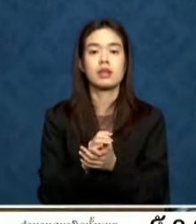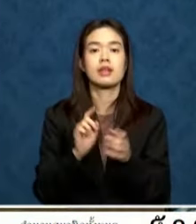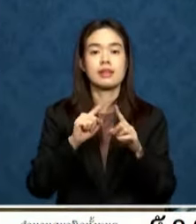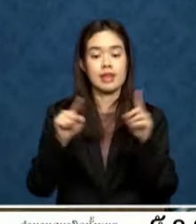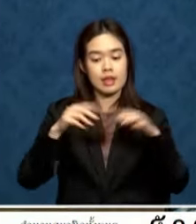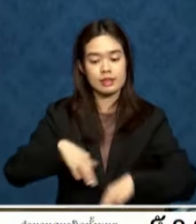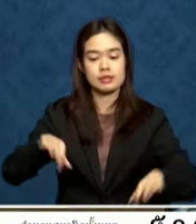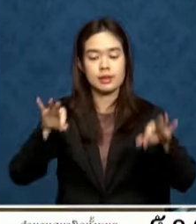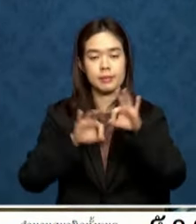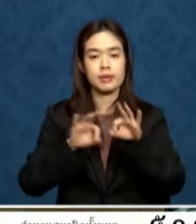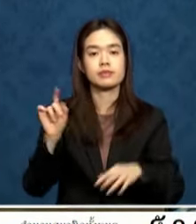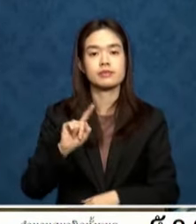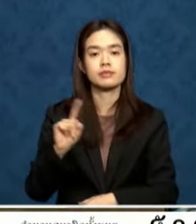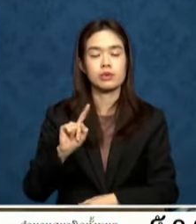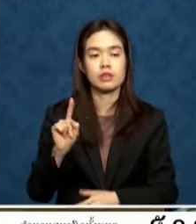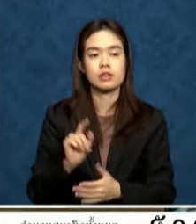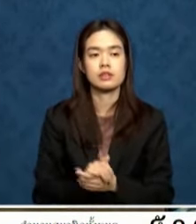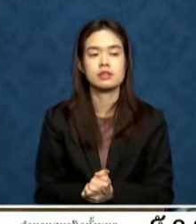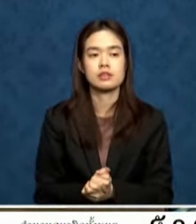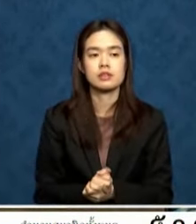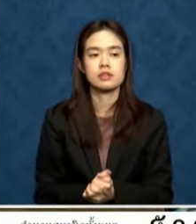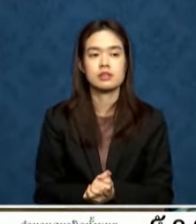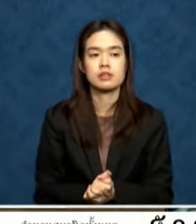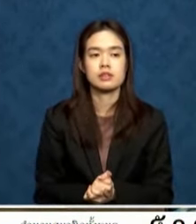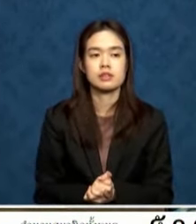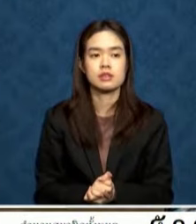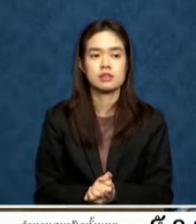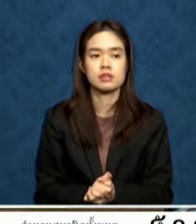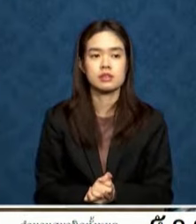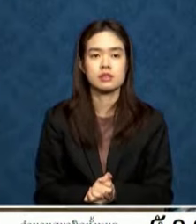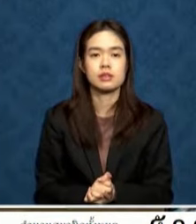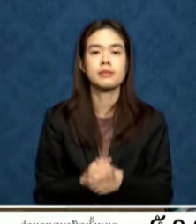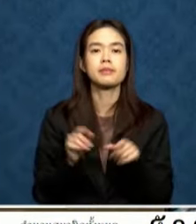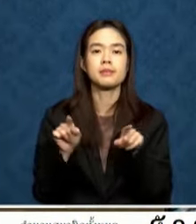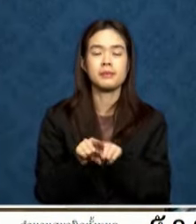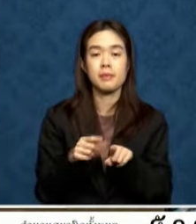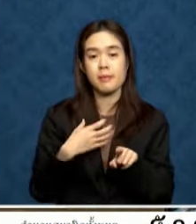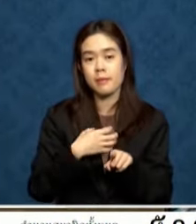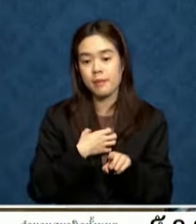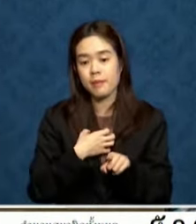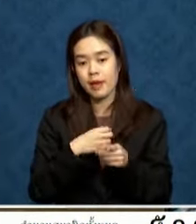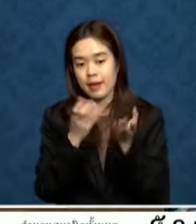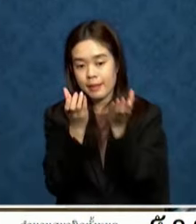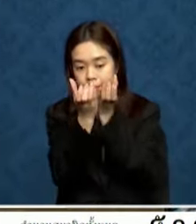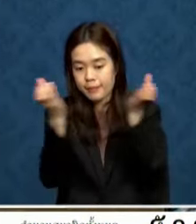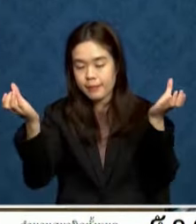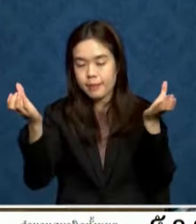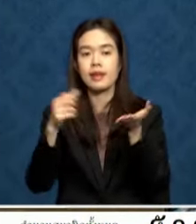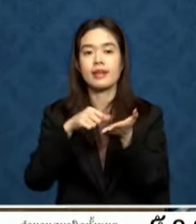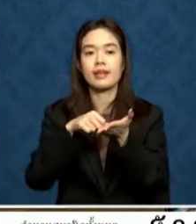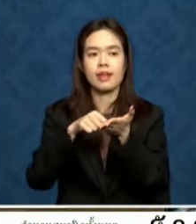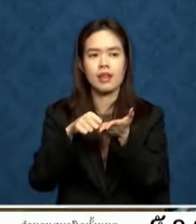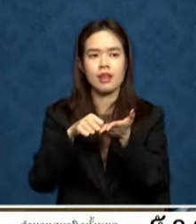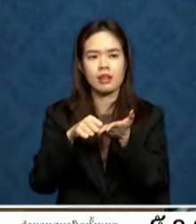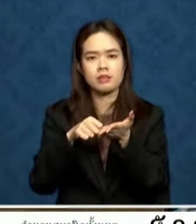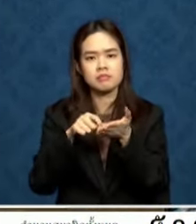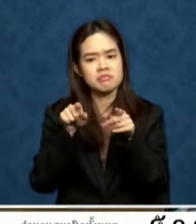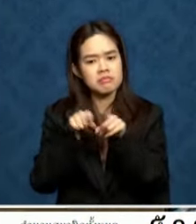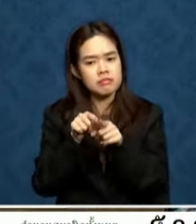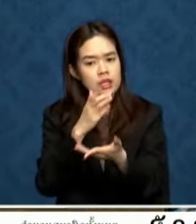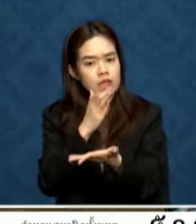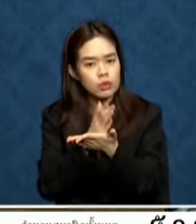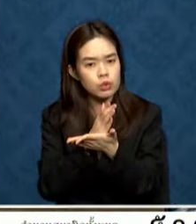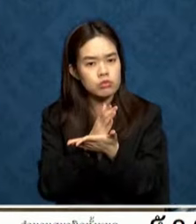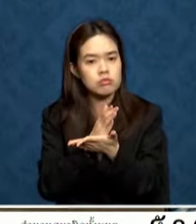ญที่มีไว้เพื่อยับยั้งขัดขวางการแก้ไขรัฐธรรมนูญทำไมผมจึงพูดอย่